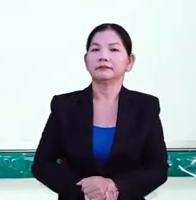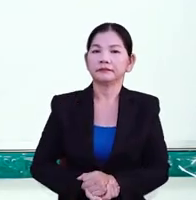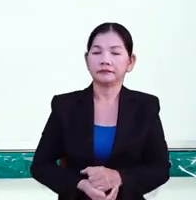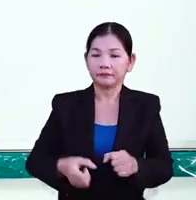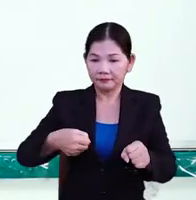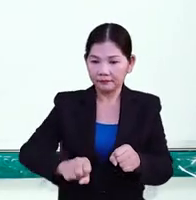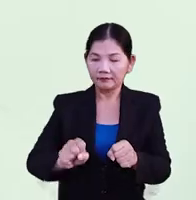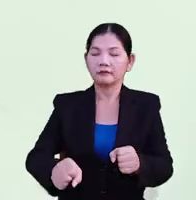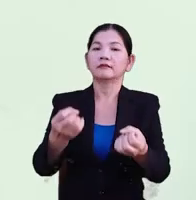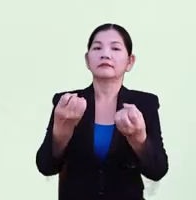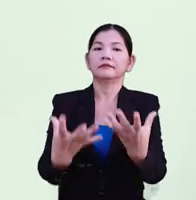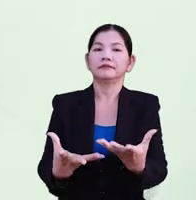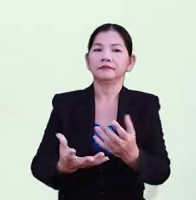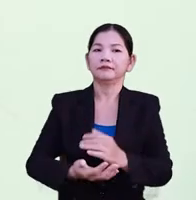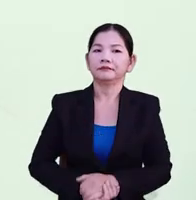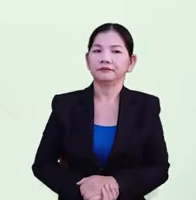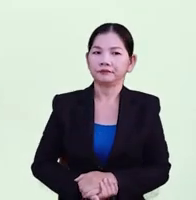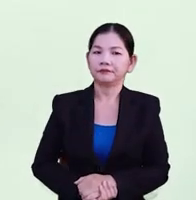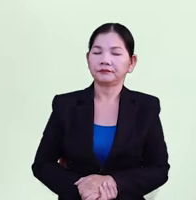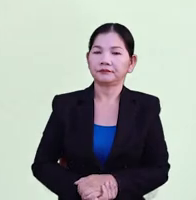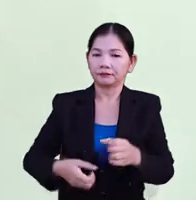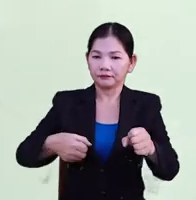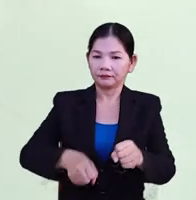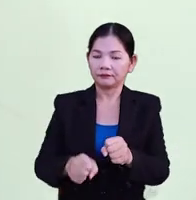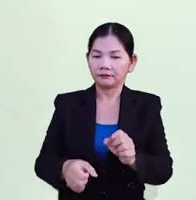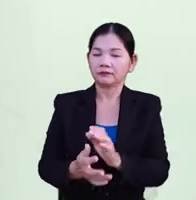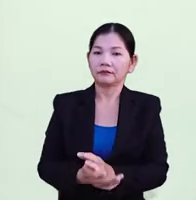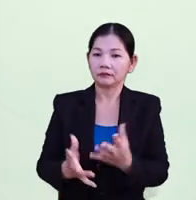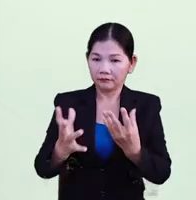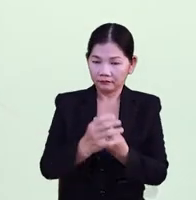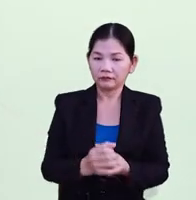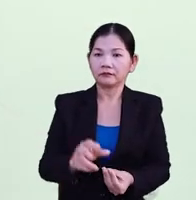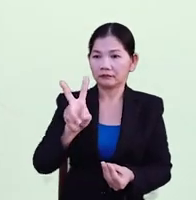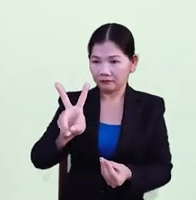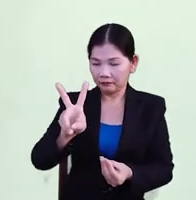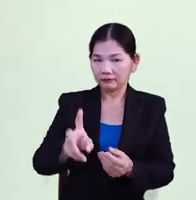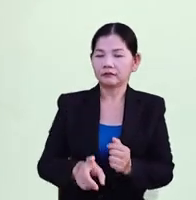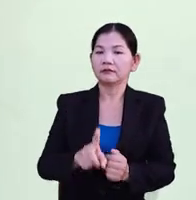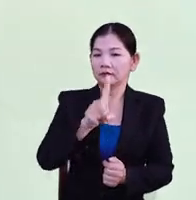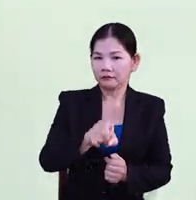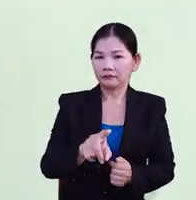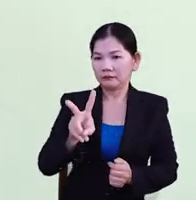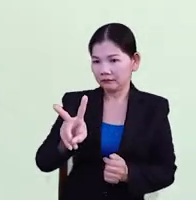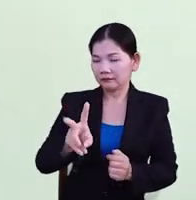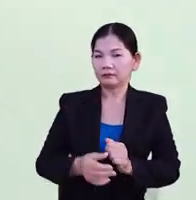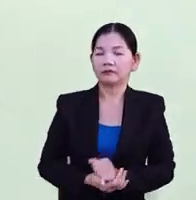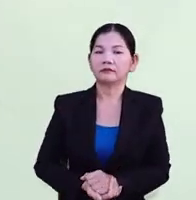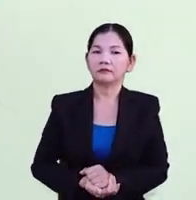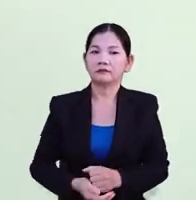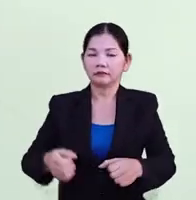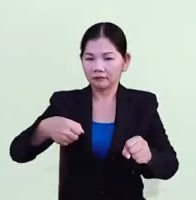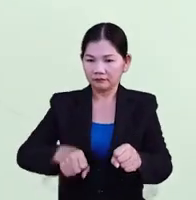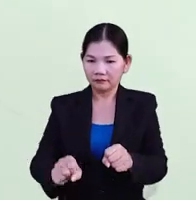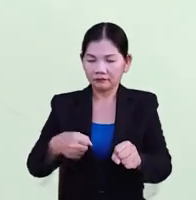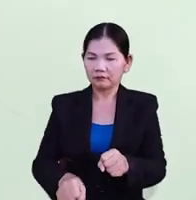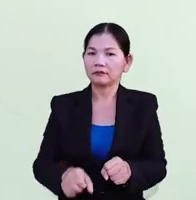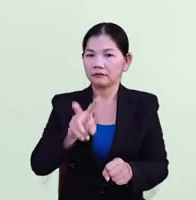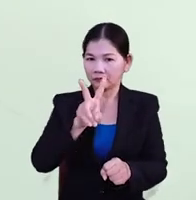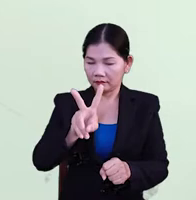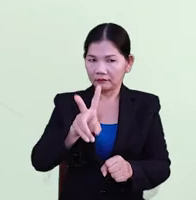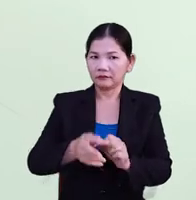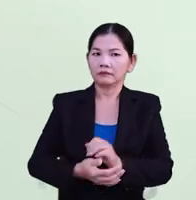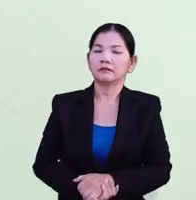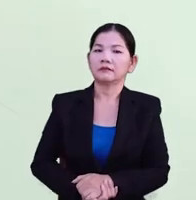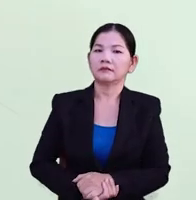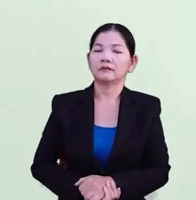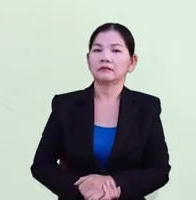านจ้าคือเมียนหมอโตจำนวนปีมวยปีจ้าจังหมอโตจ้ามวยนี่เนี่ยครูต